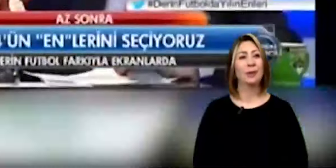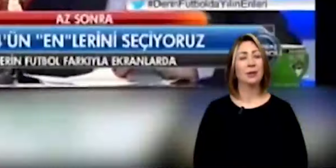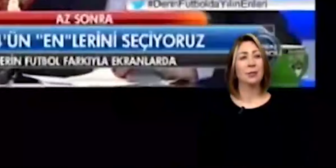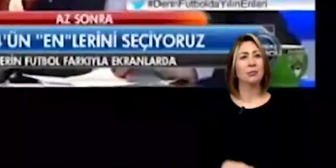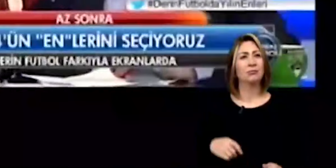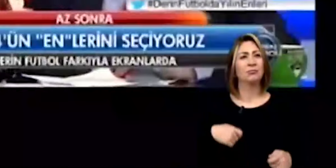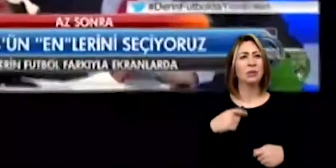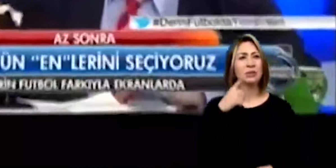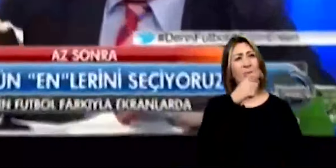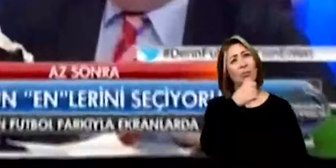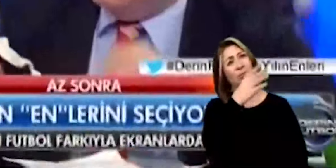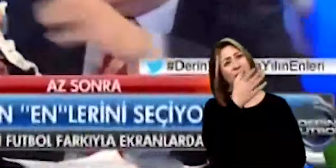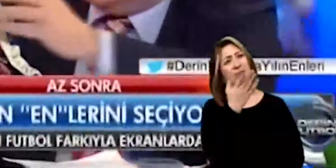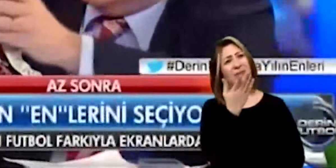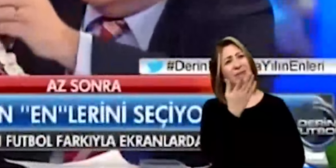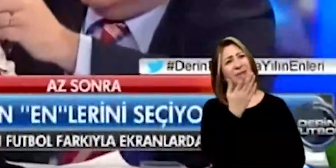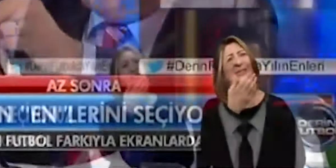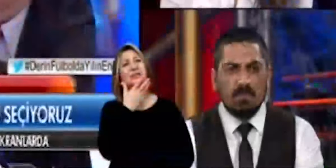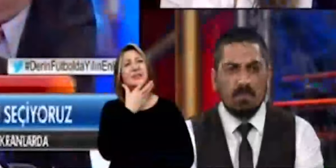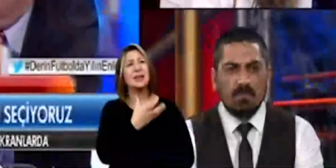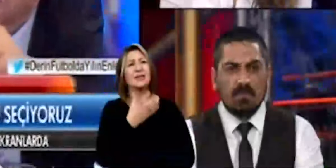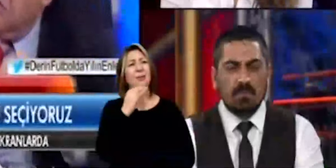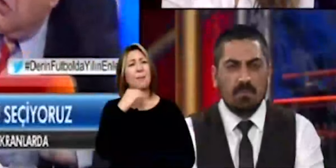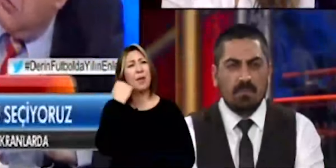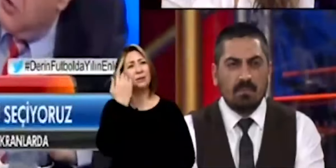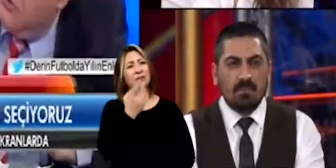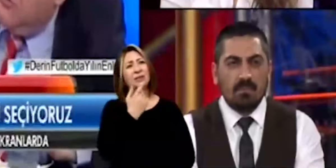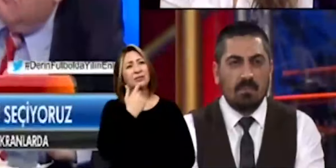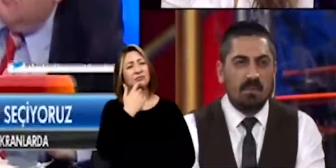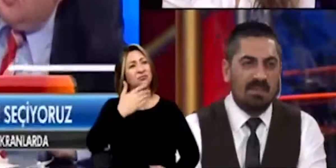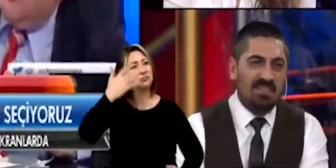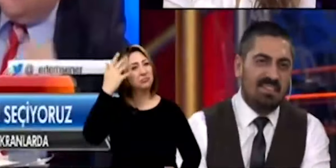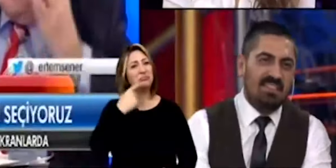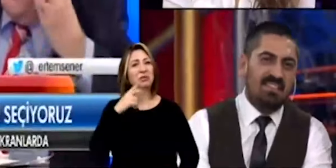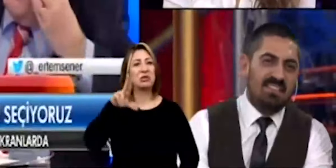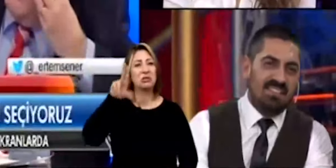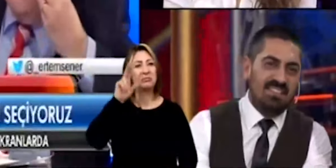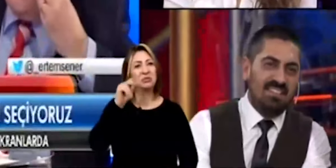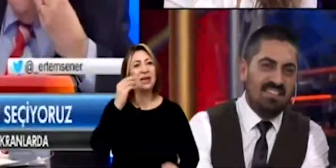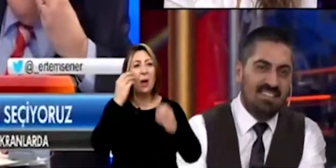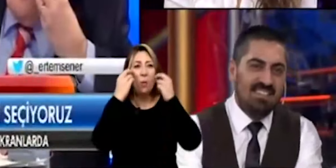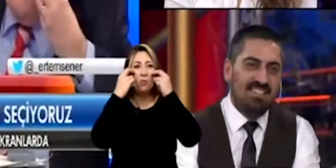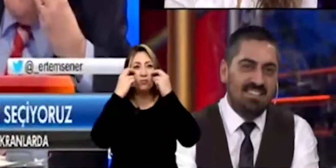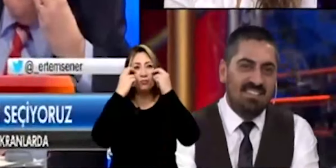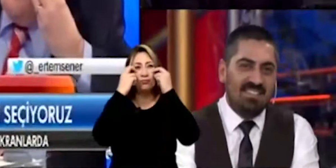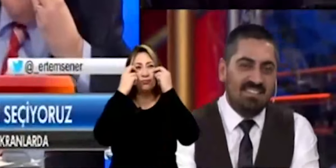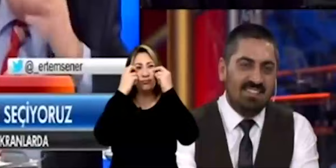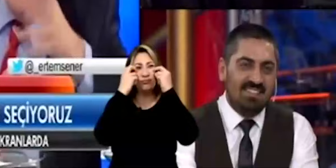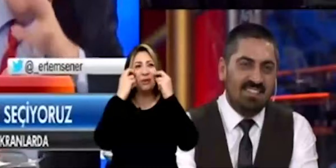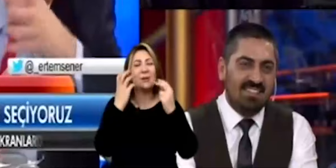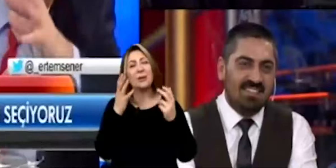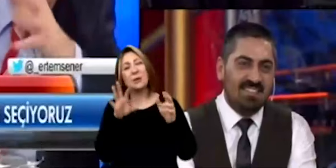tekidir. Sen bu Noel Baba ne şirin değil mi? Sakalları var beyaz. Yaşını başını almış 70 yaşında bak elmacık